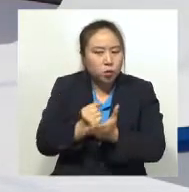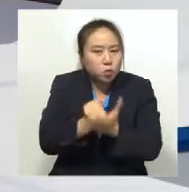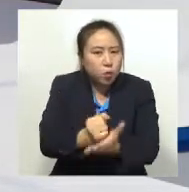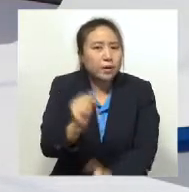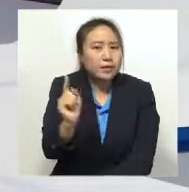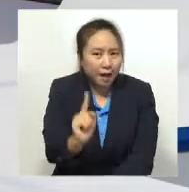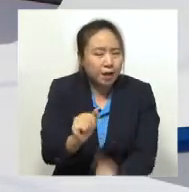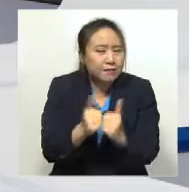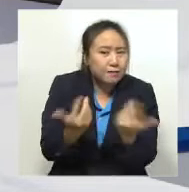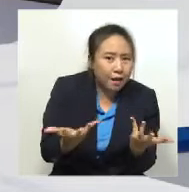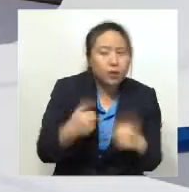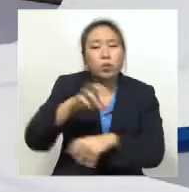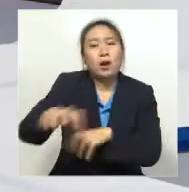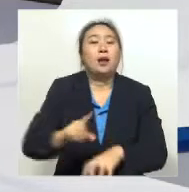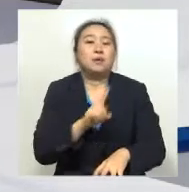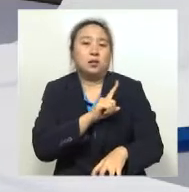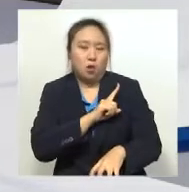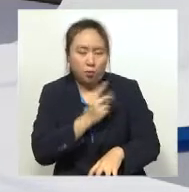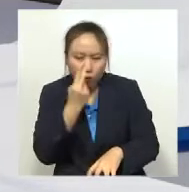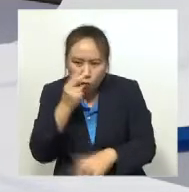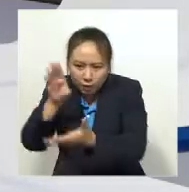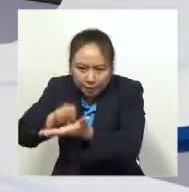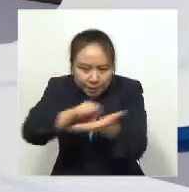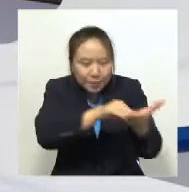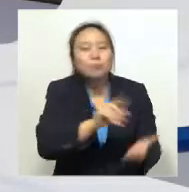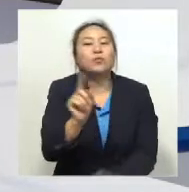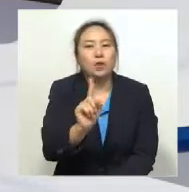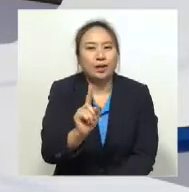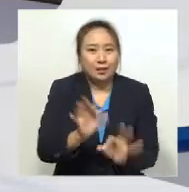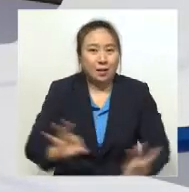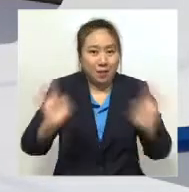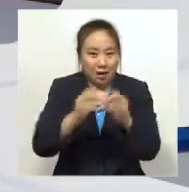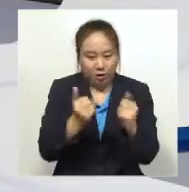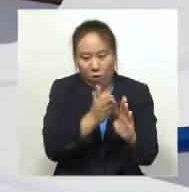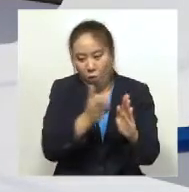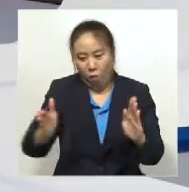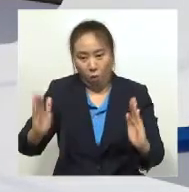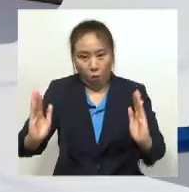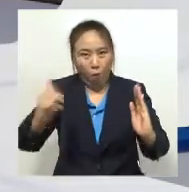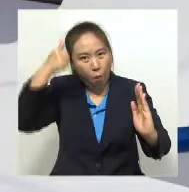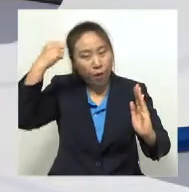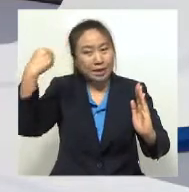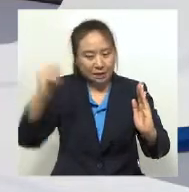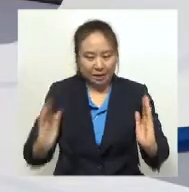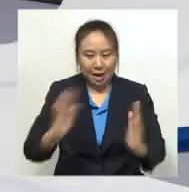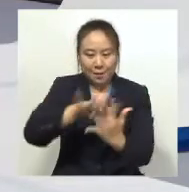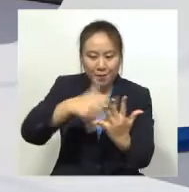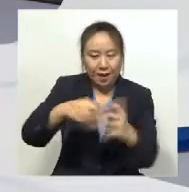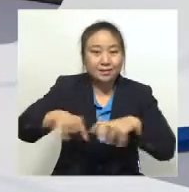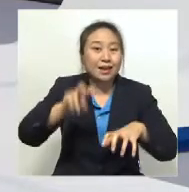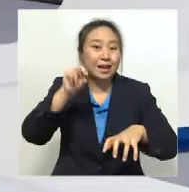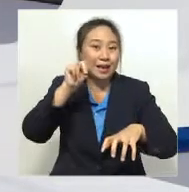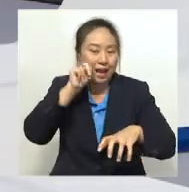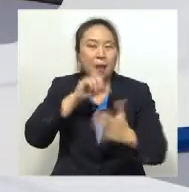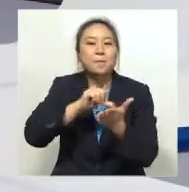ไรหน่วยงานที่เกี่ยวข้องจะต้องไปติดตามสถานการณ์ในจุดไหนบ้าง โดยเฉพาะในช่วง10วันนี้ที่มีการปรับแผนการระบายน้ำนะคะแน่นอนว่า